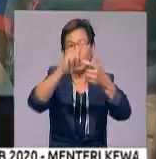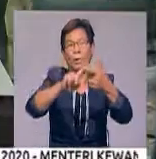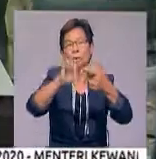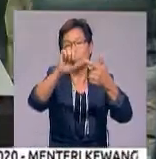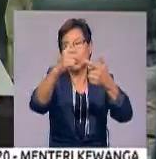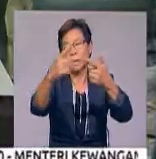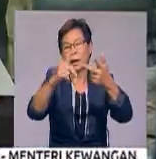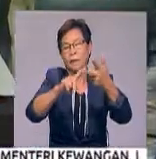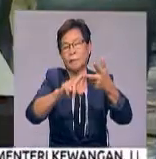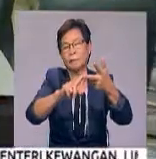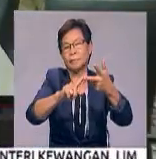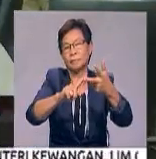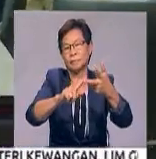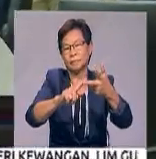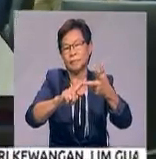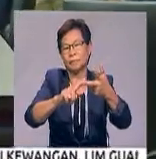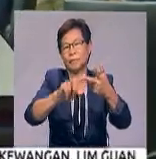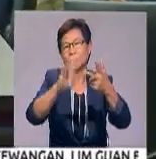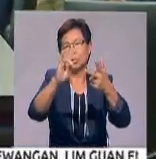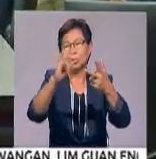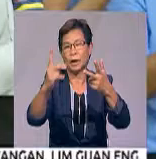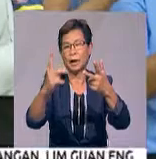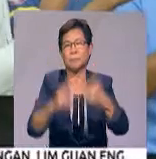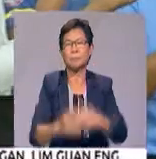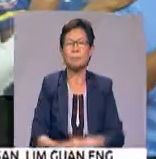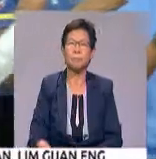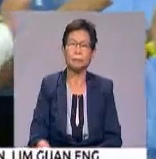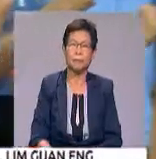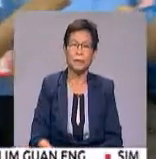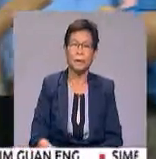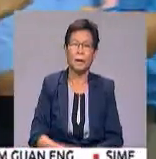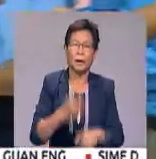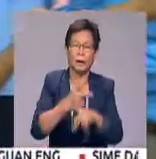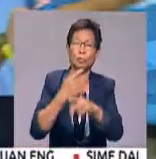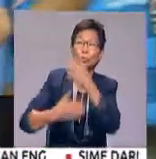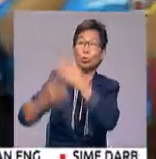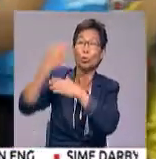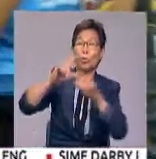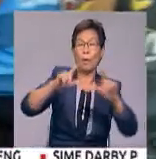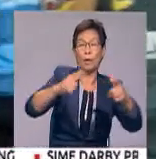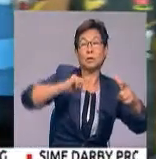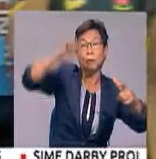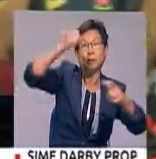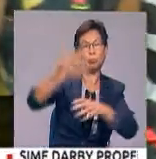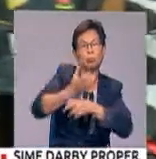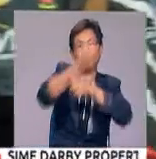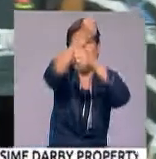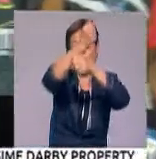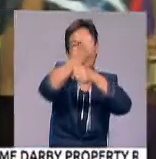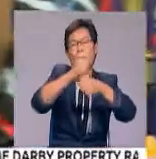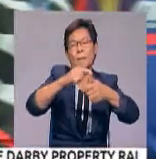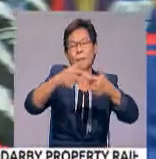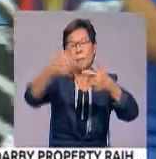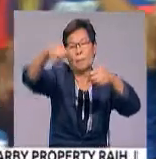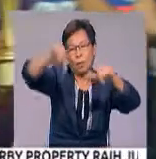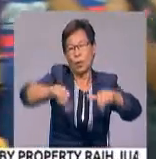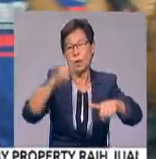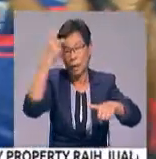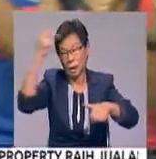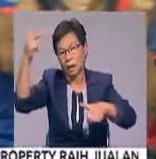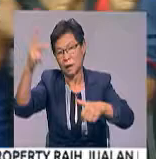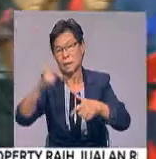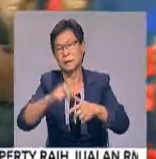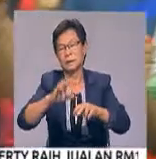r000 manakala tempat ketiga r000 pada edisi sebelum ini pasukan Sabah muncul juara selepas menewaskan Kelantan di